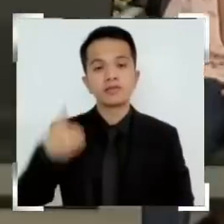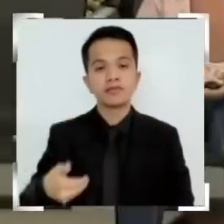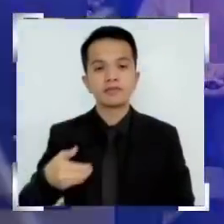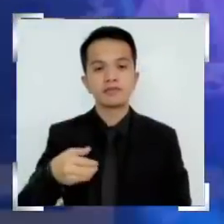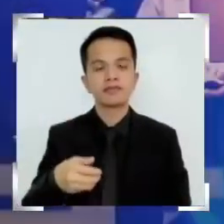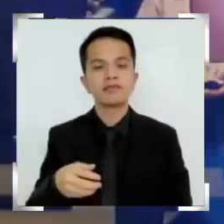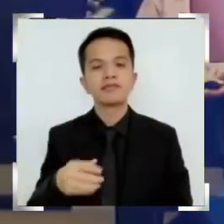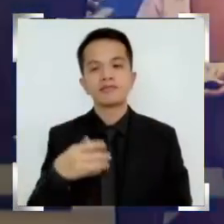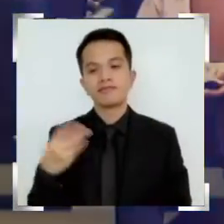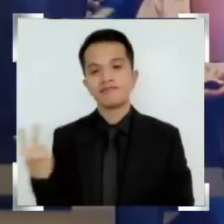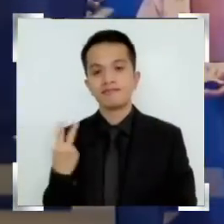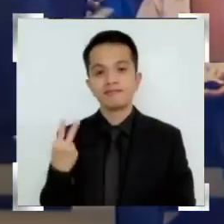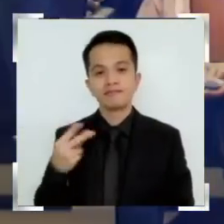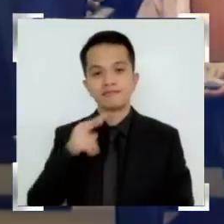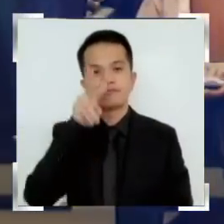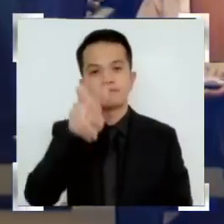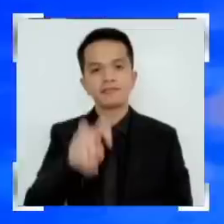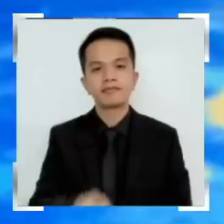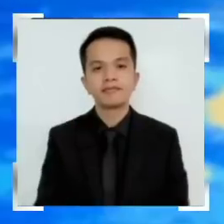Umalit, ang inyong saksi.